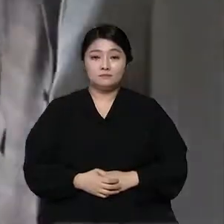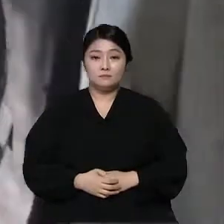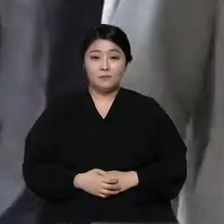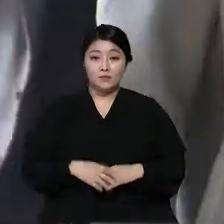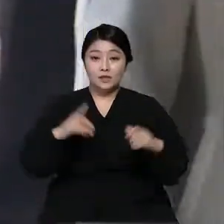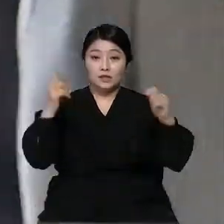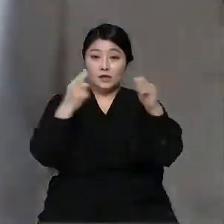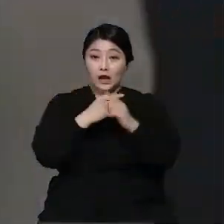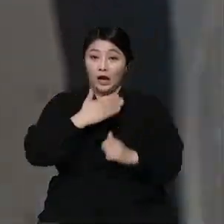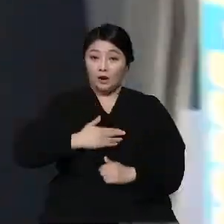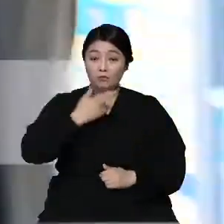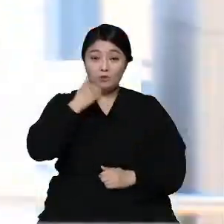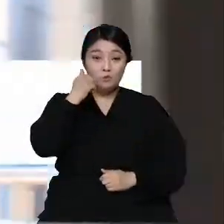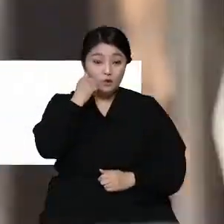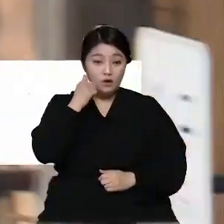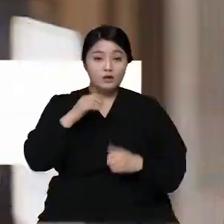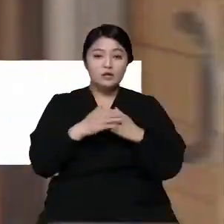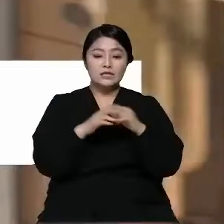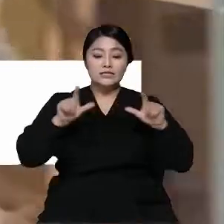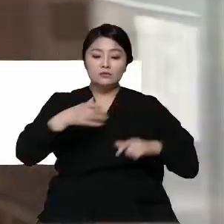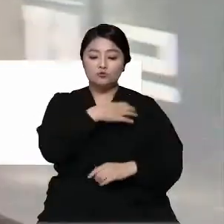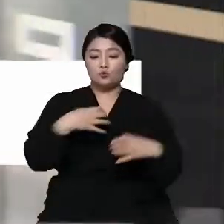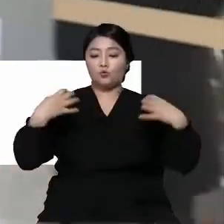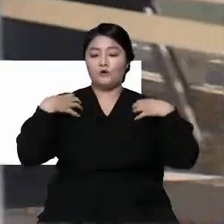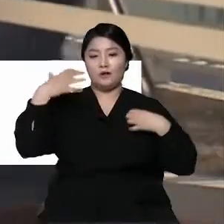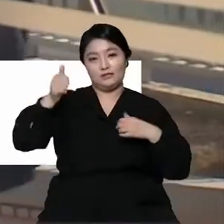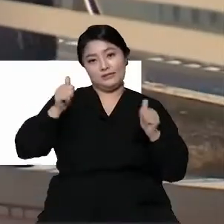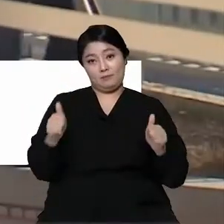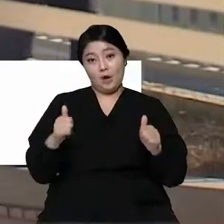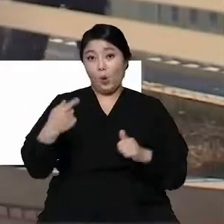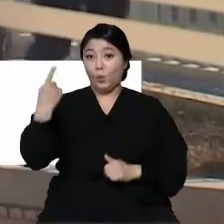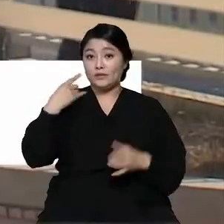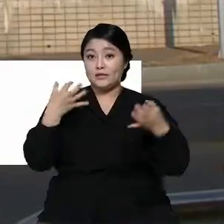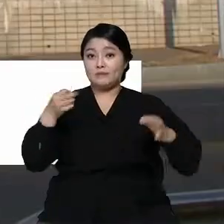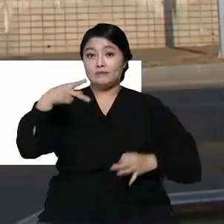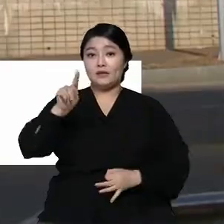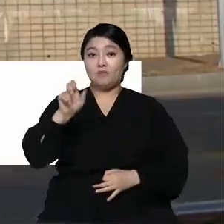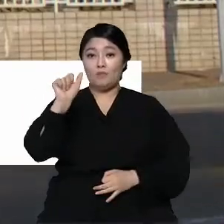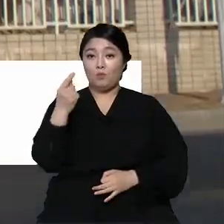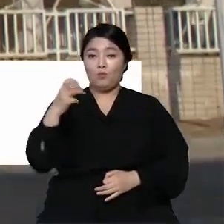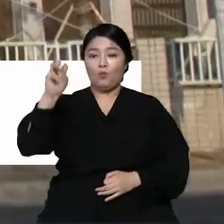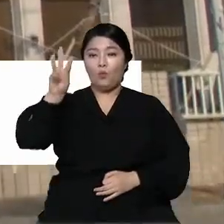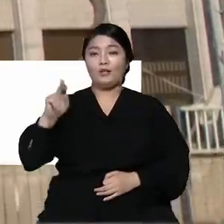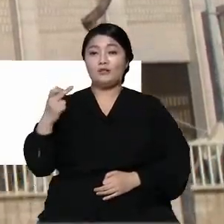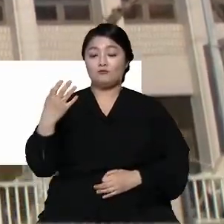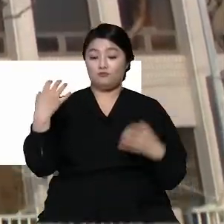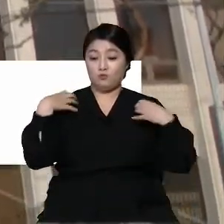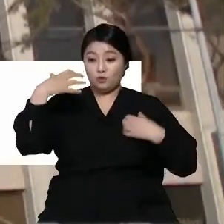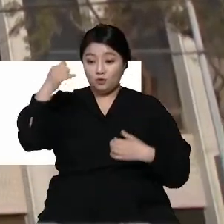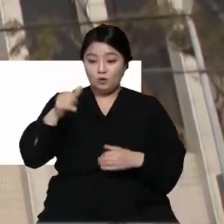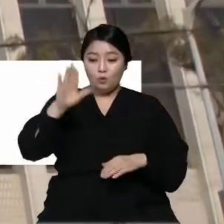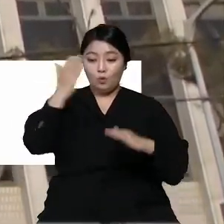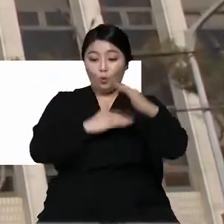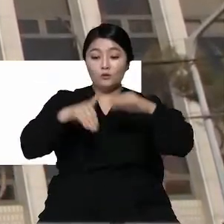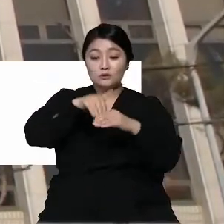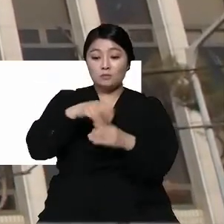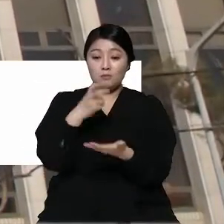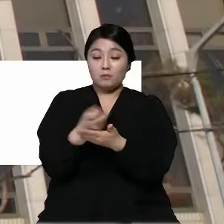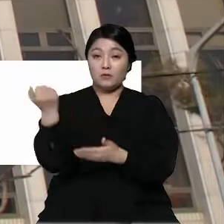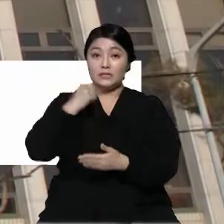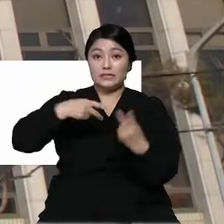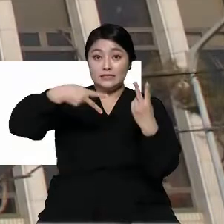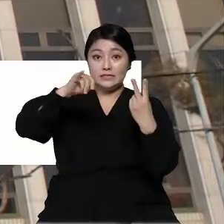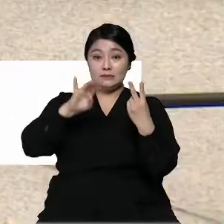첫 번째 변수는 현직 구청장들의 재판입니다. 어제 김삼호 광산구청장은 공직선거법 위반 혐의로